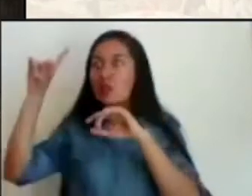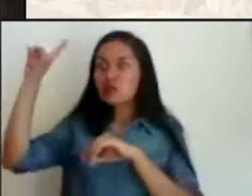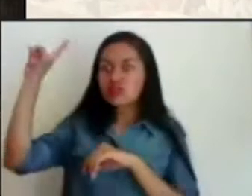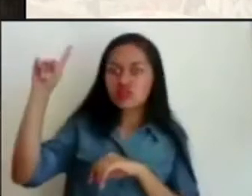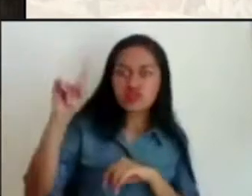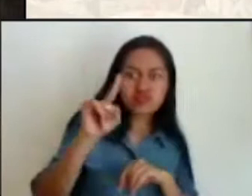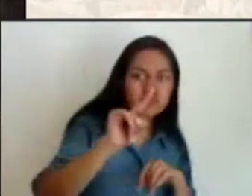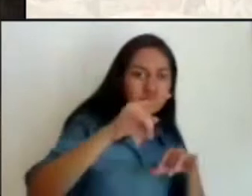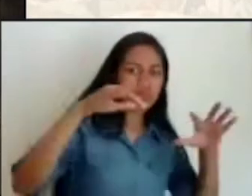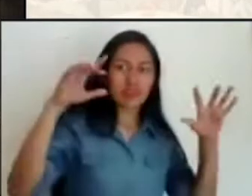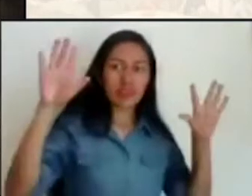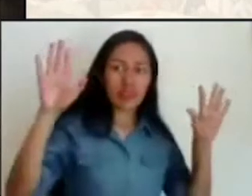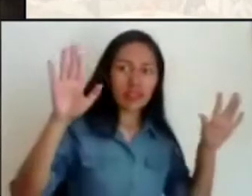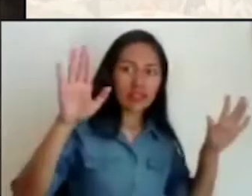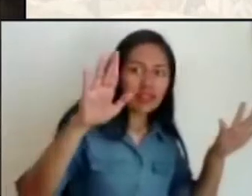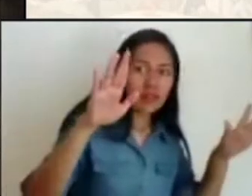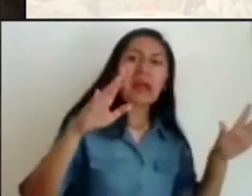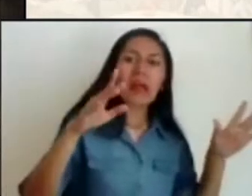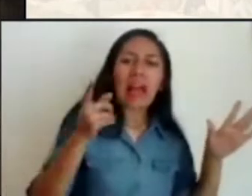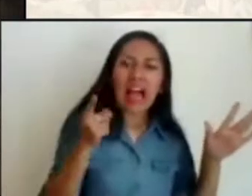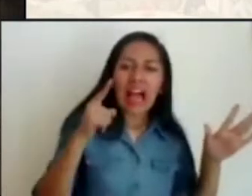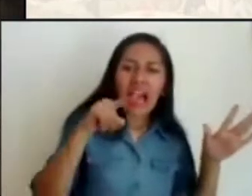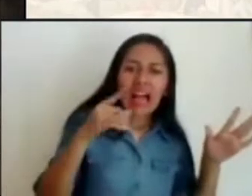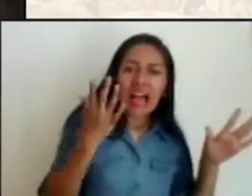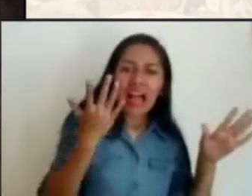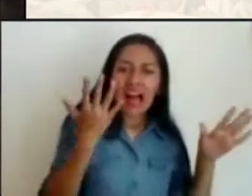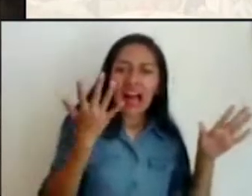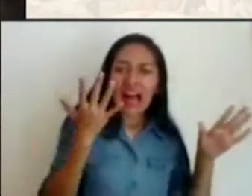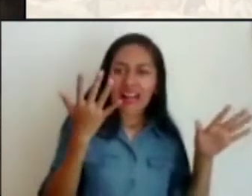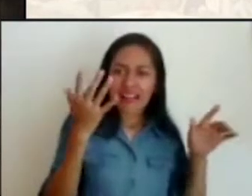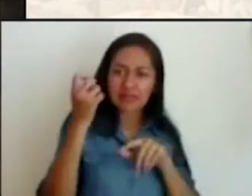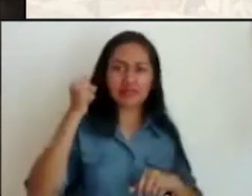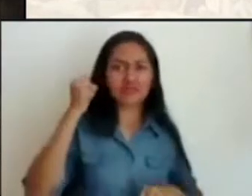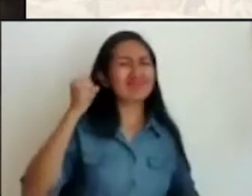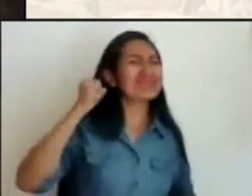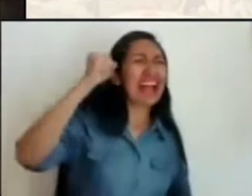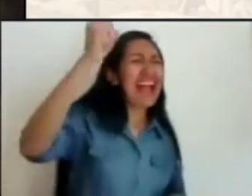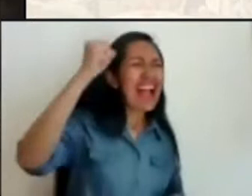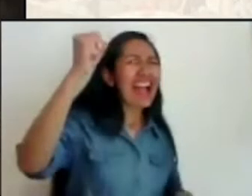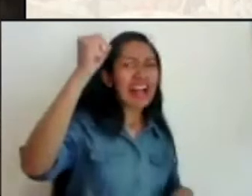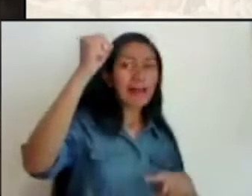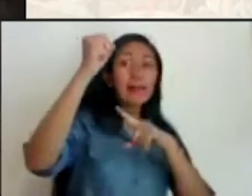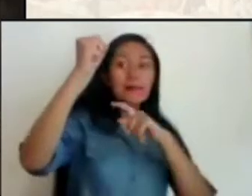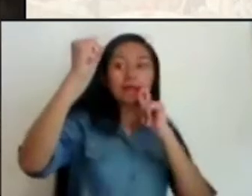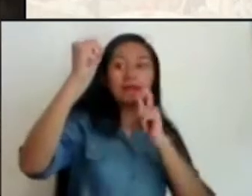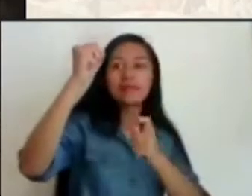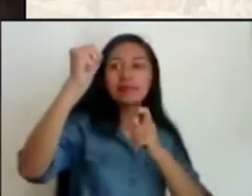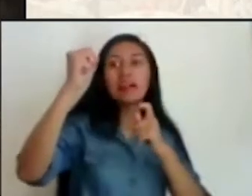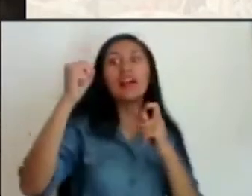palma que lleva en la mano derecha, que está significando la palma de la victoria que obtuvo en Lepanto contra los